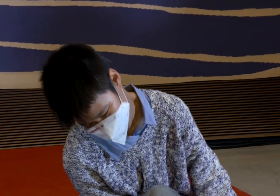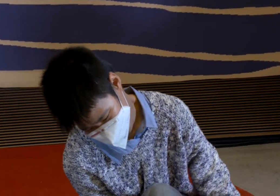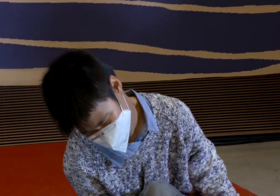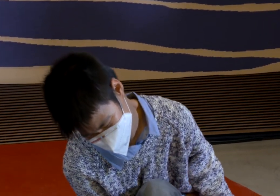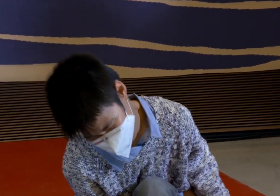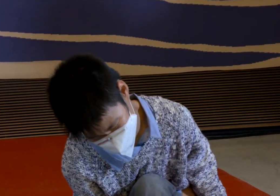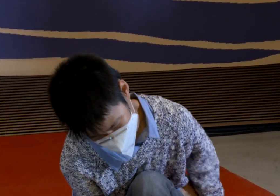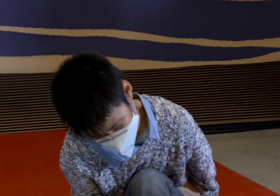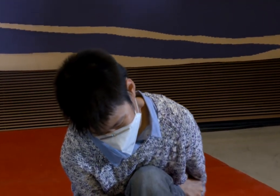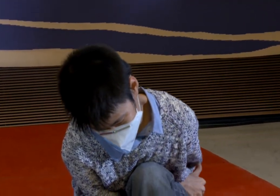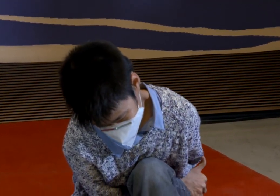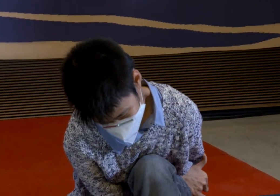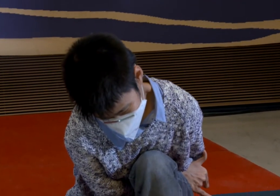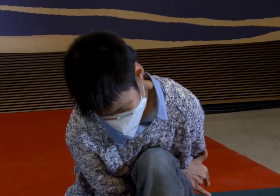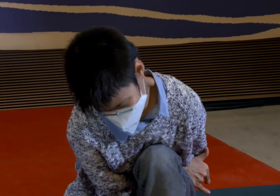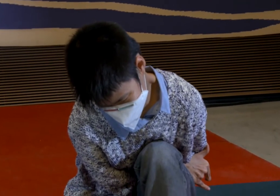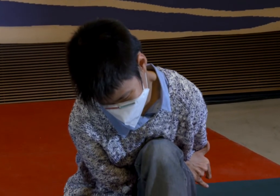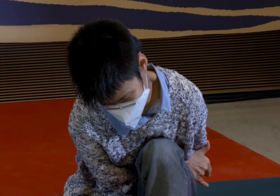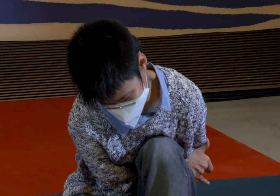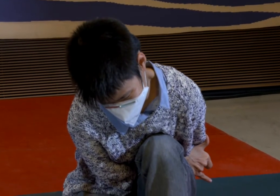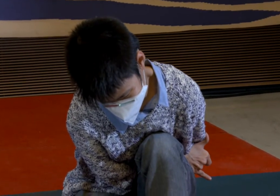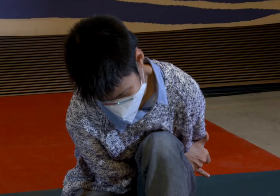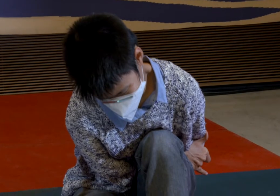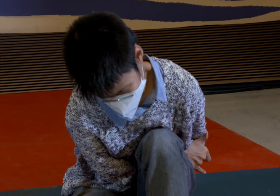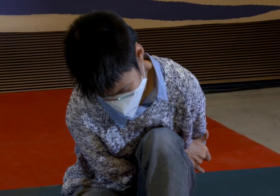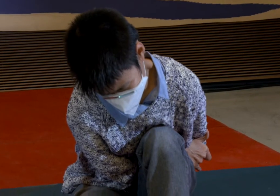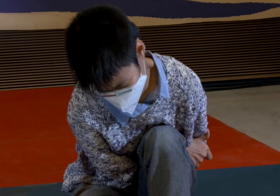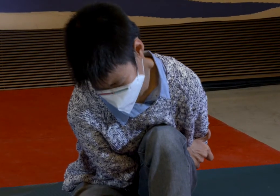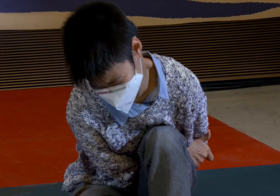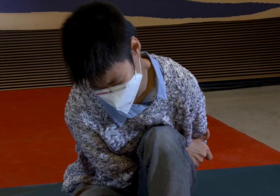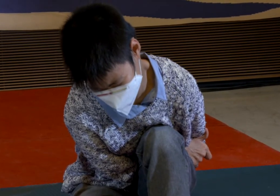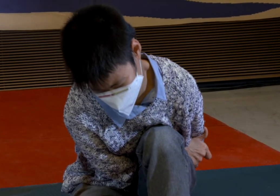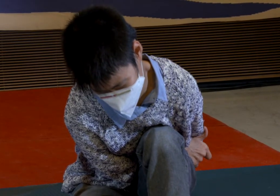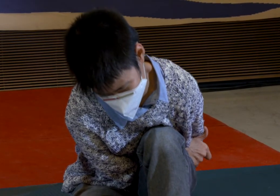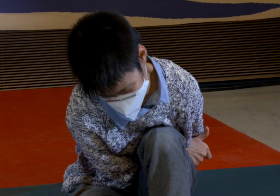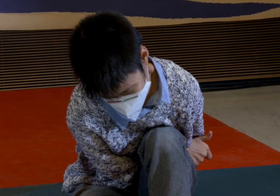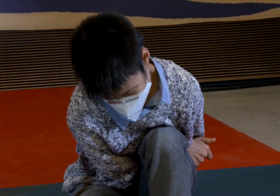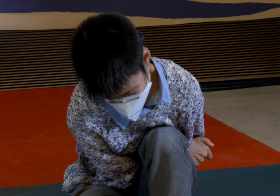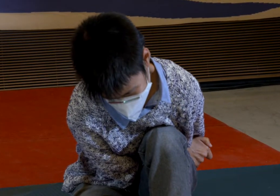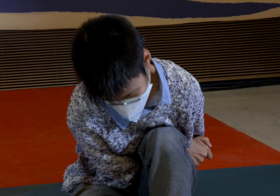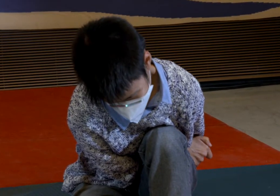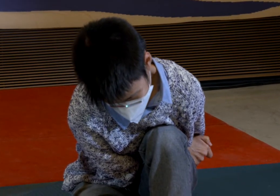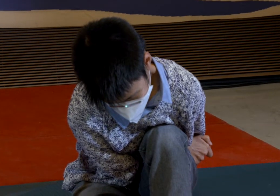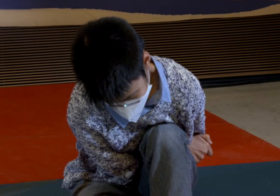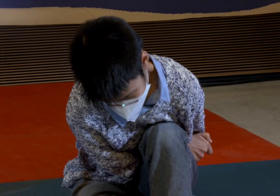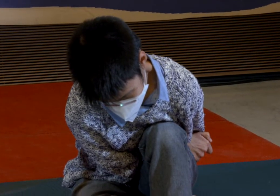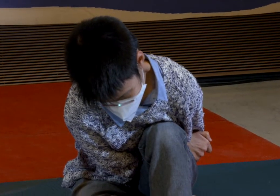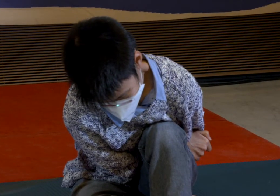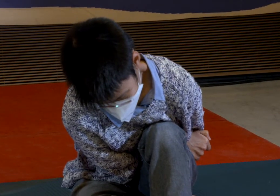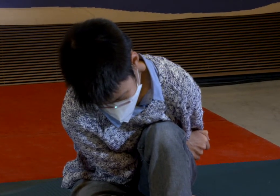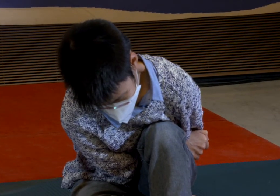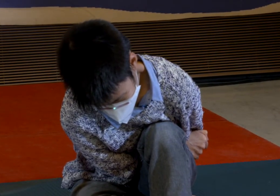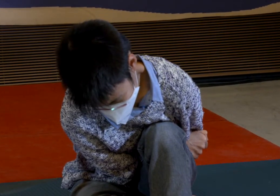journalistes, des médias, des publics, cette essentialisation a contaminé mon propre regard sur mon corps et ses